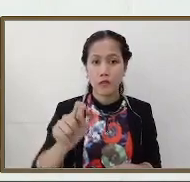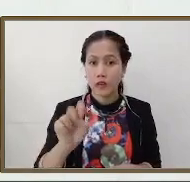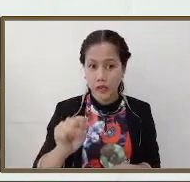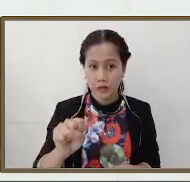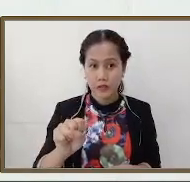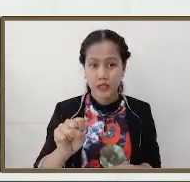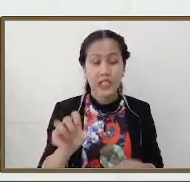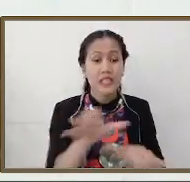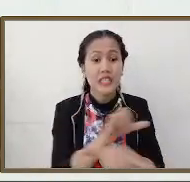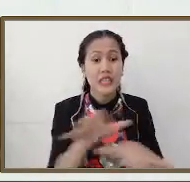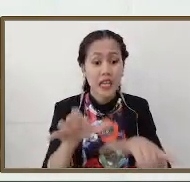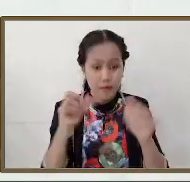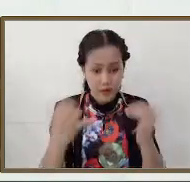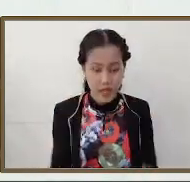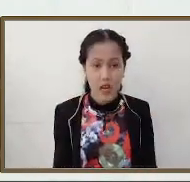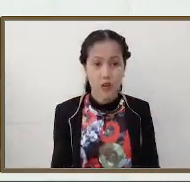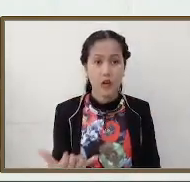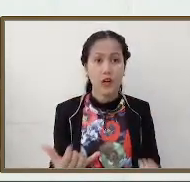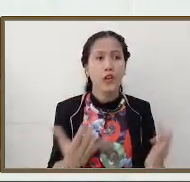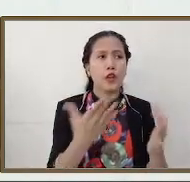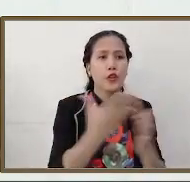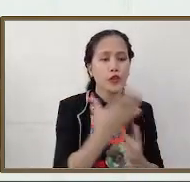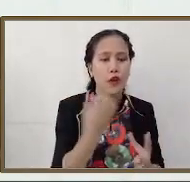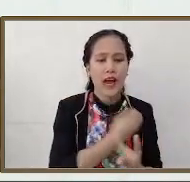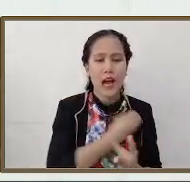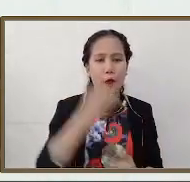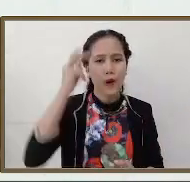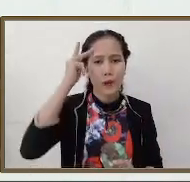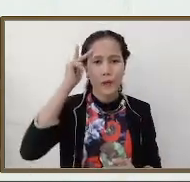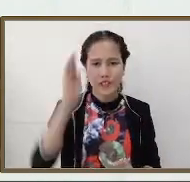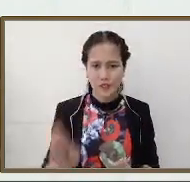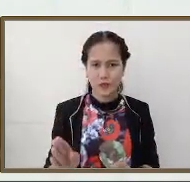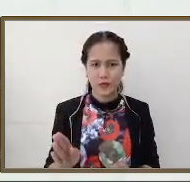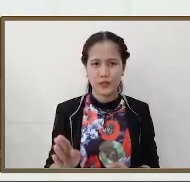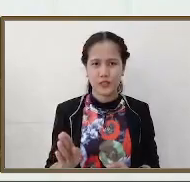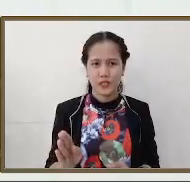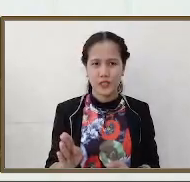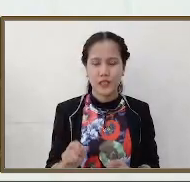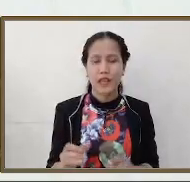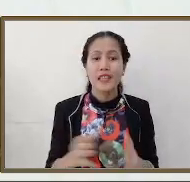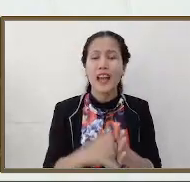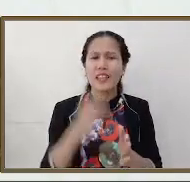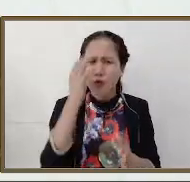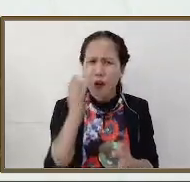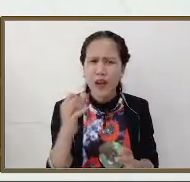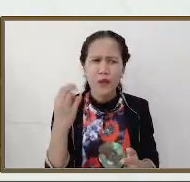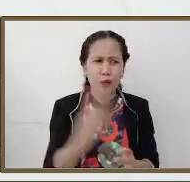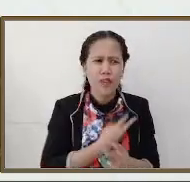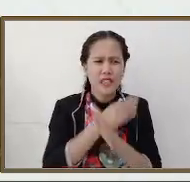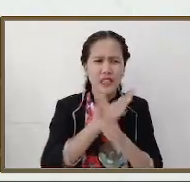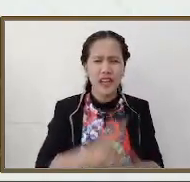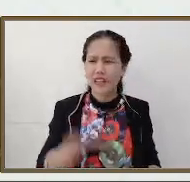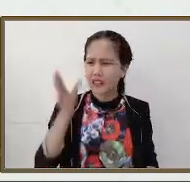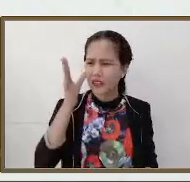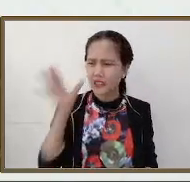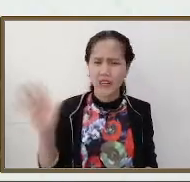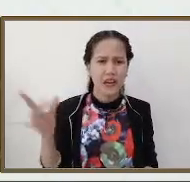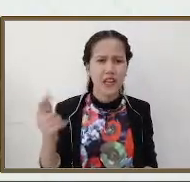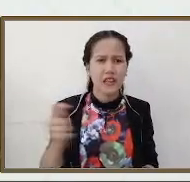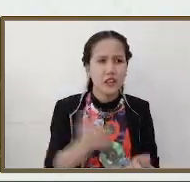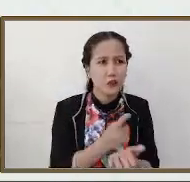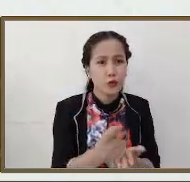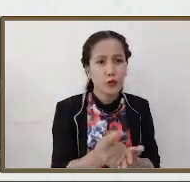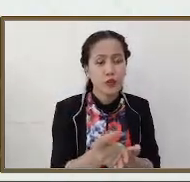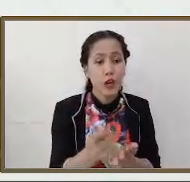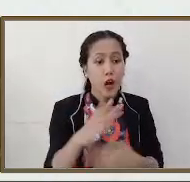sa pamamagitan ng ating mahal na pastor. Kaya nga, we cannot deny the truth na lahat ng dapat na matutunan natin